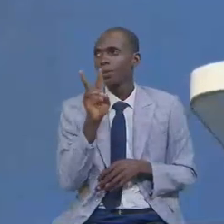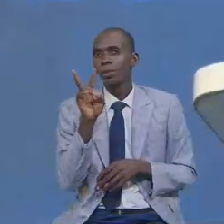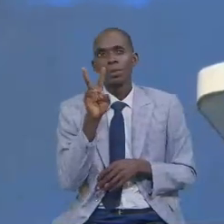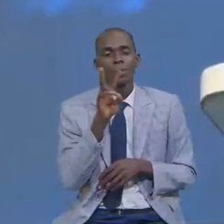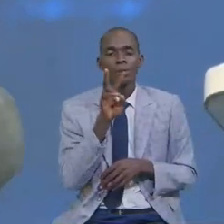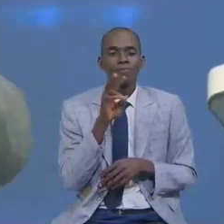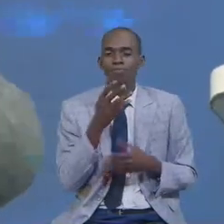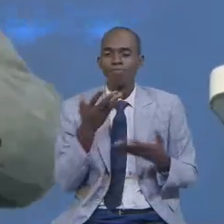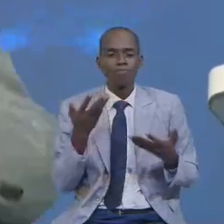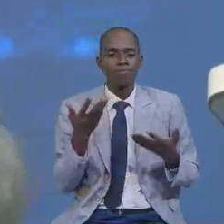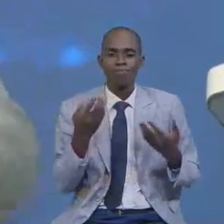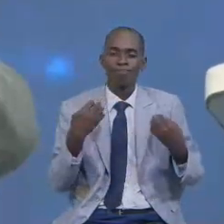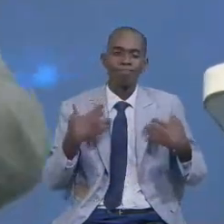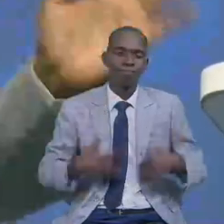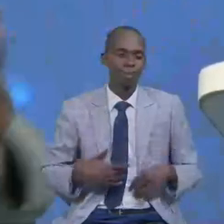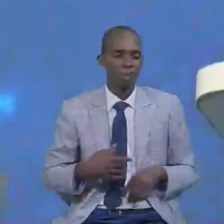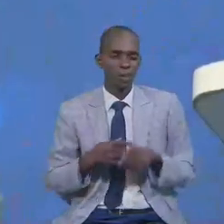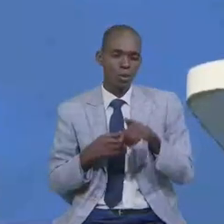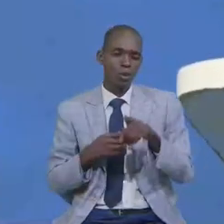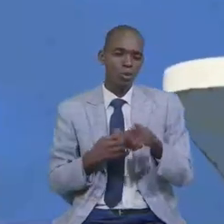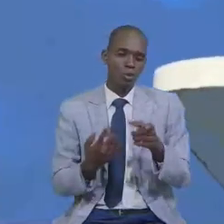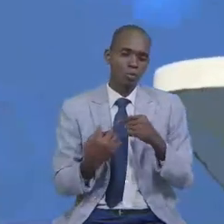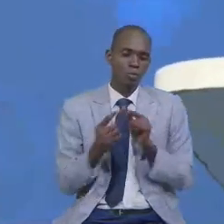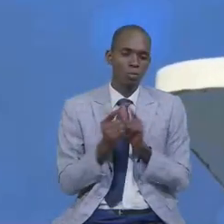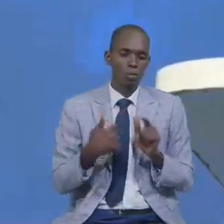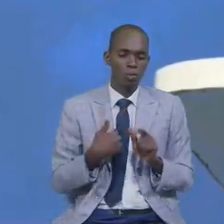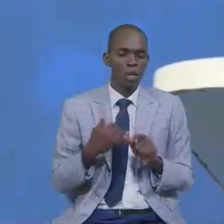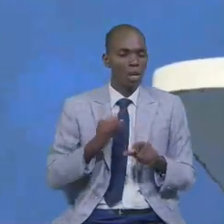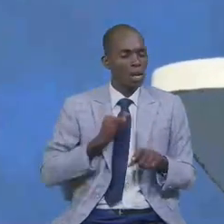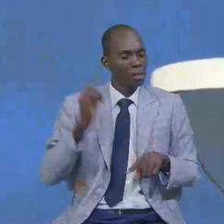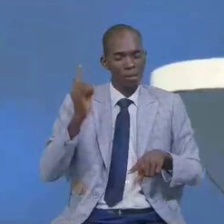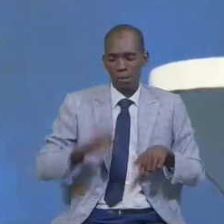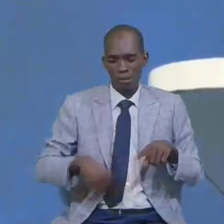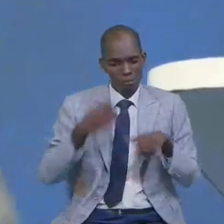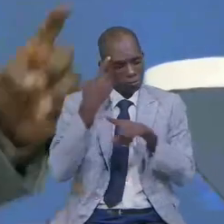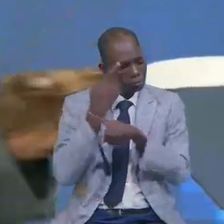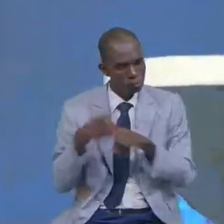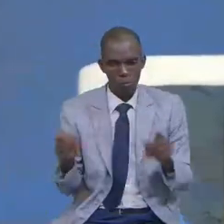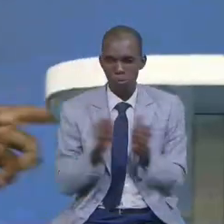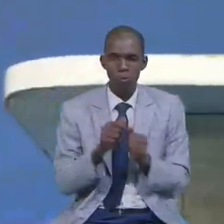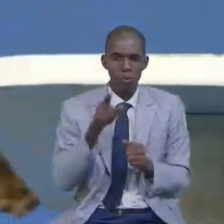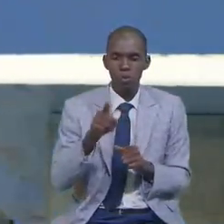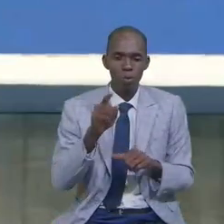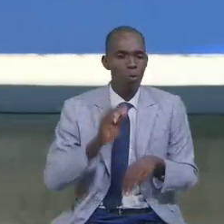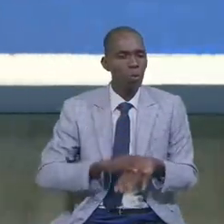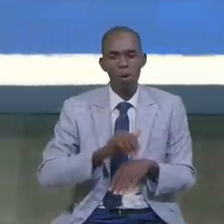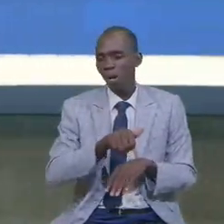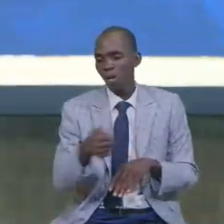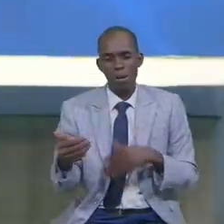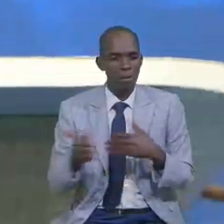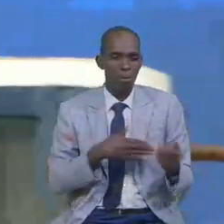dis, tu es un homme à qui je ne peux jamais dire non. Sur quoi que ce soit dans la vie, j'accepte.